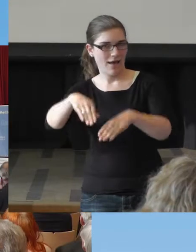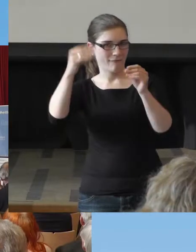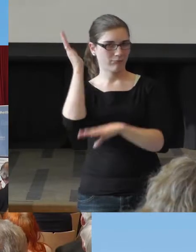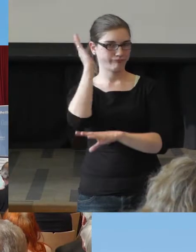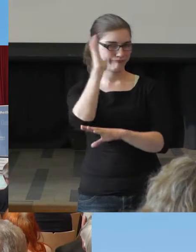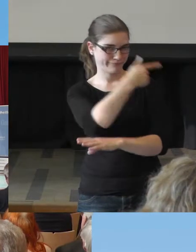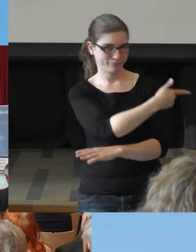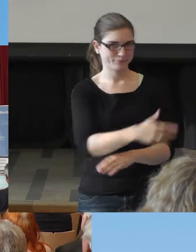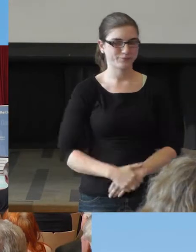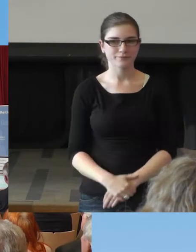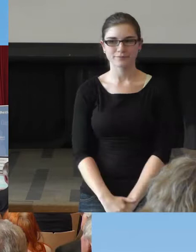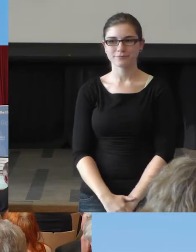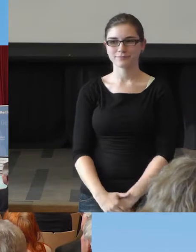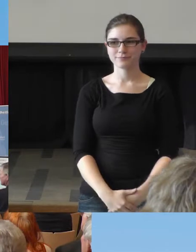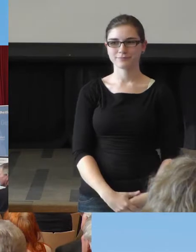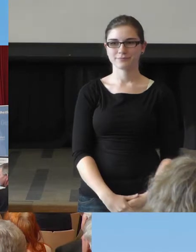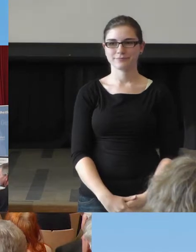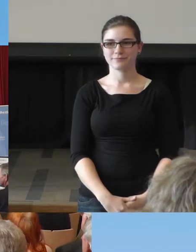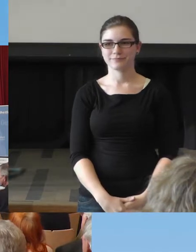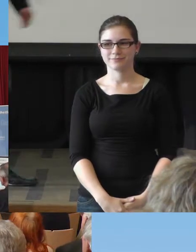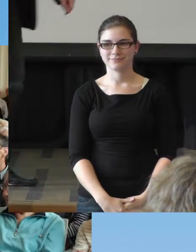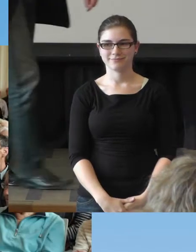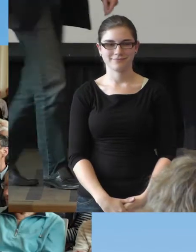Gehen Sie nach vorne. Das ist der Angebot.